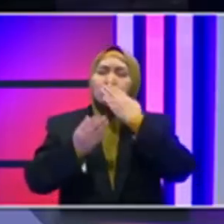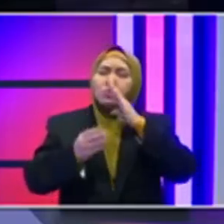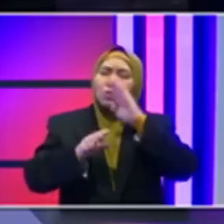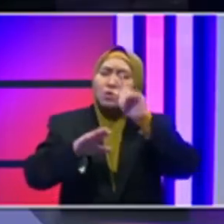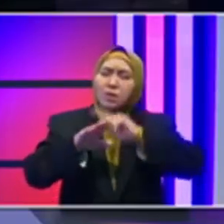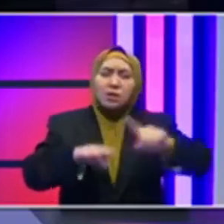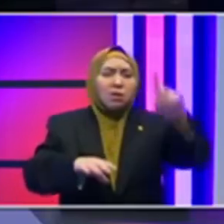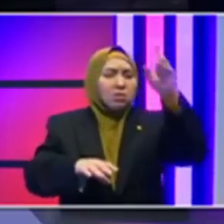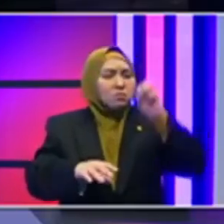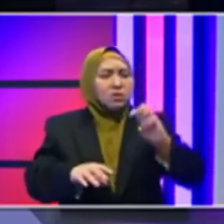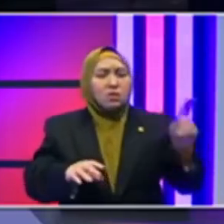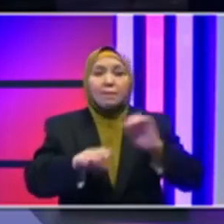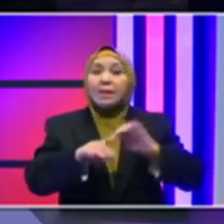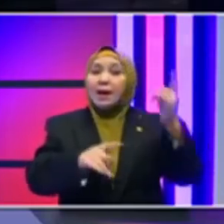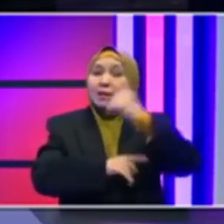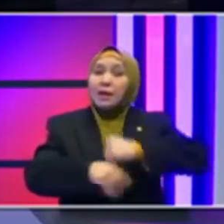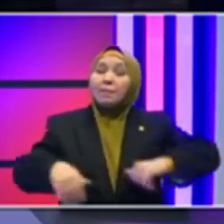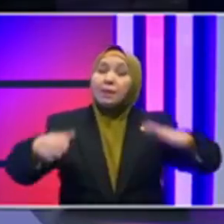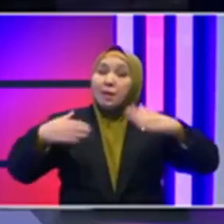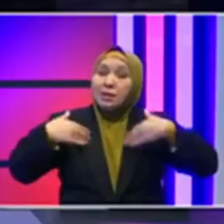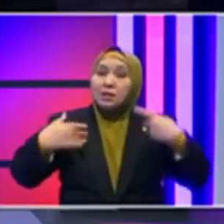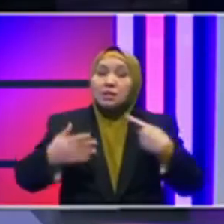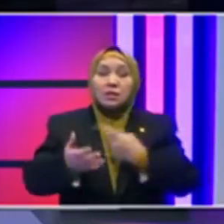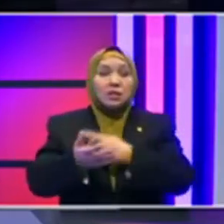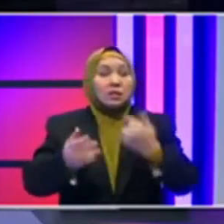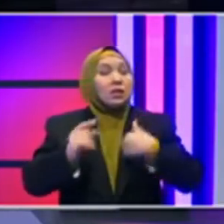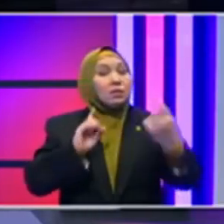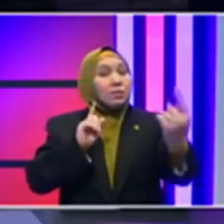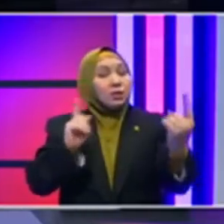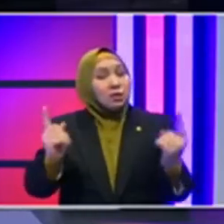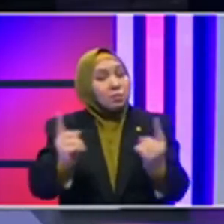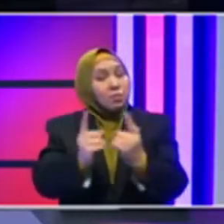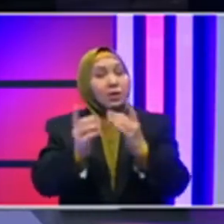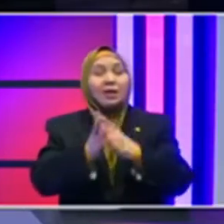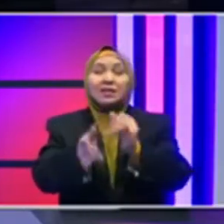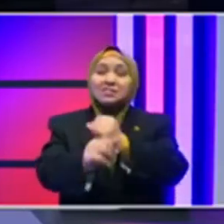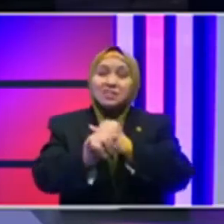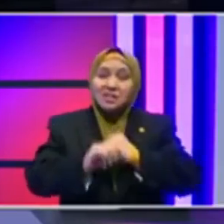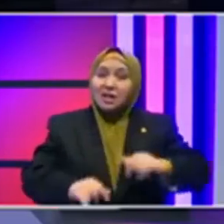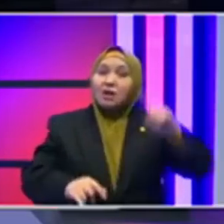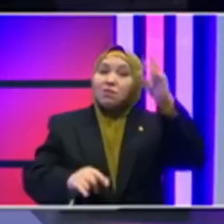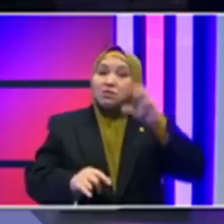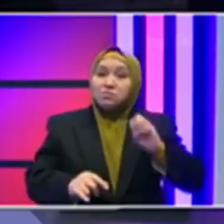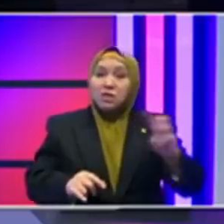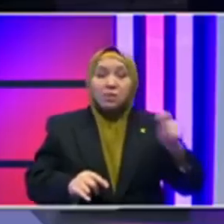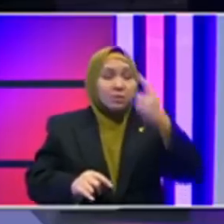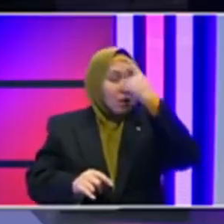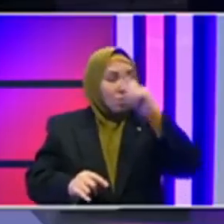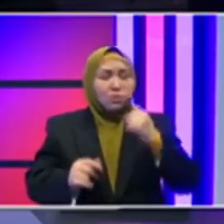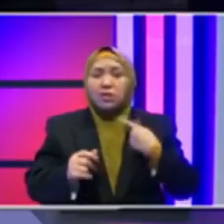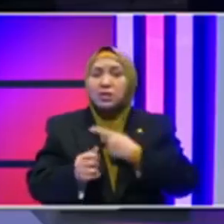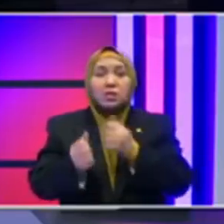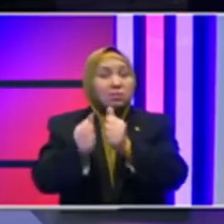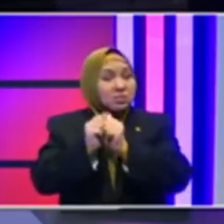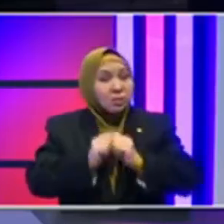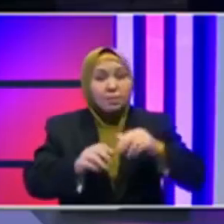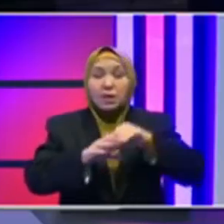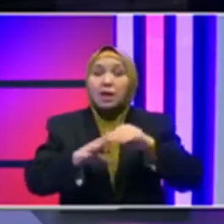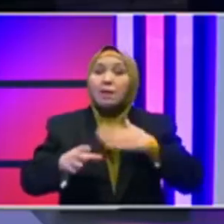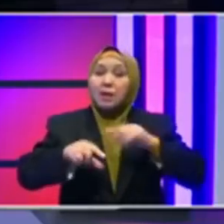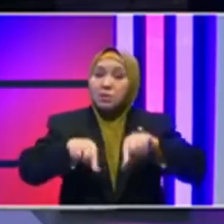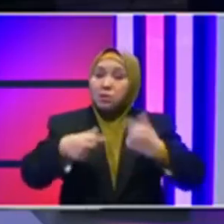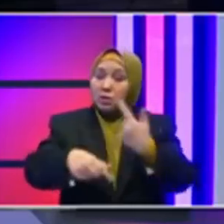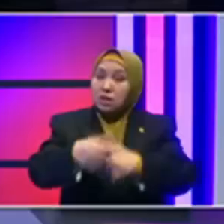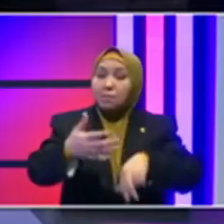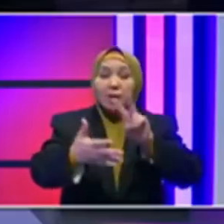pada hari yang berbahagia ini kita dipertemukan kita diizinkan Allah subhanahu wa taala untuk kita bersama dalam Alquran Aim baca